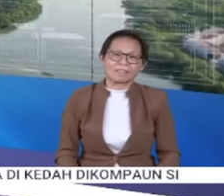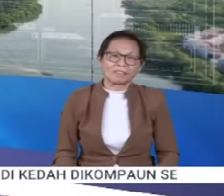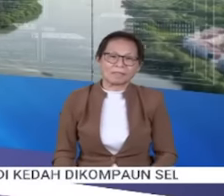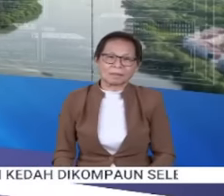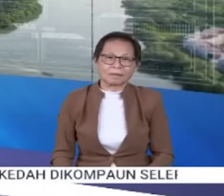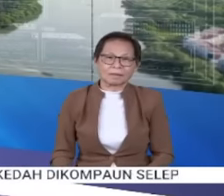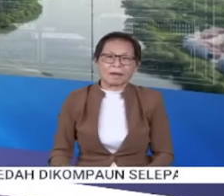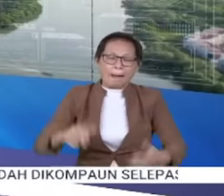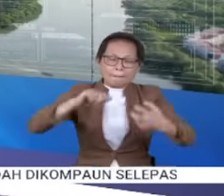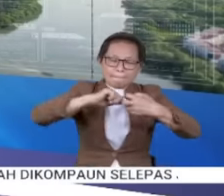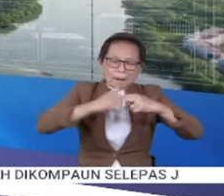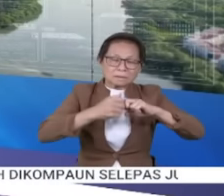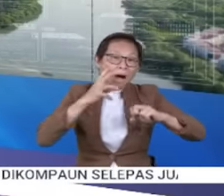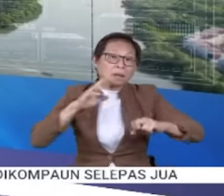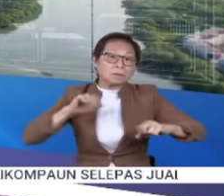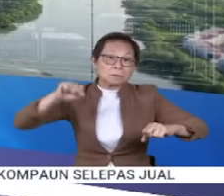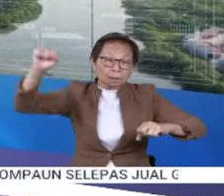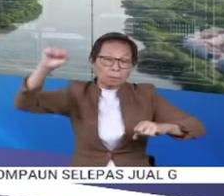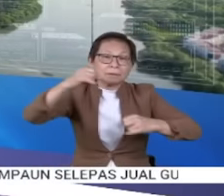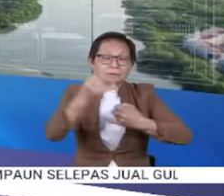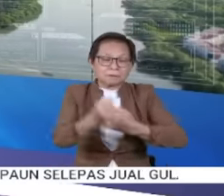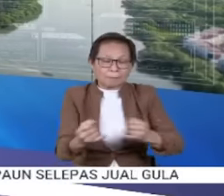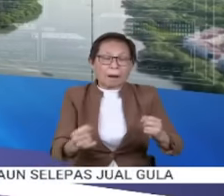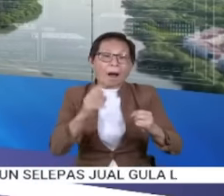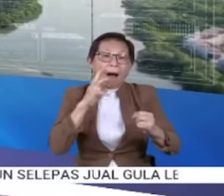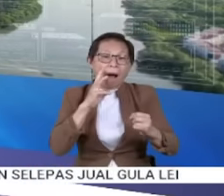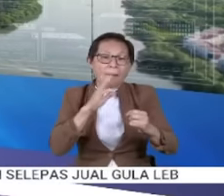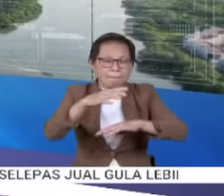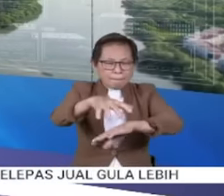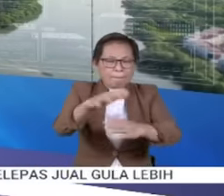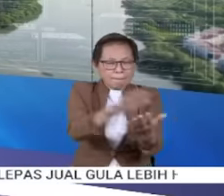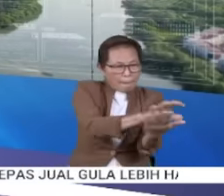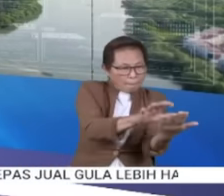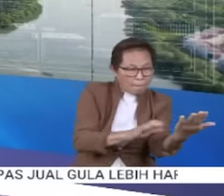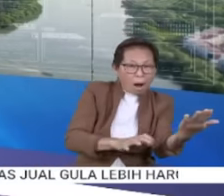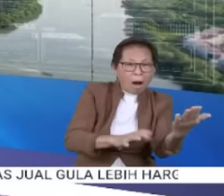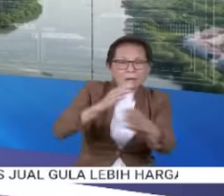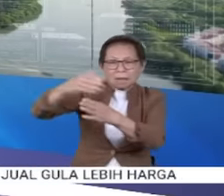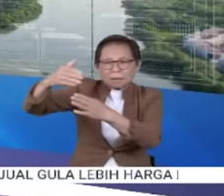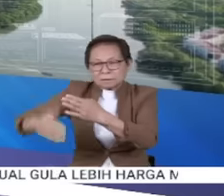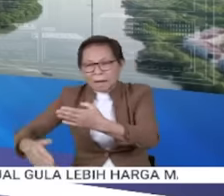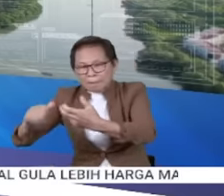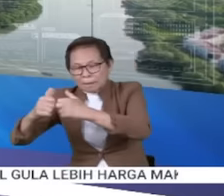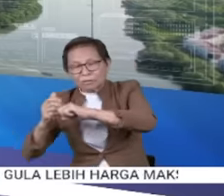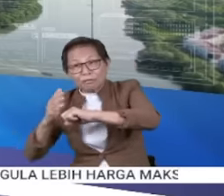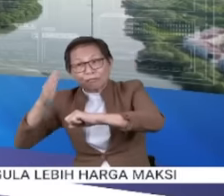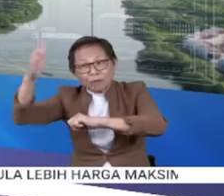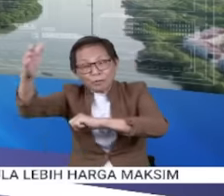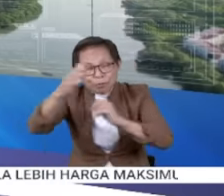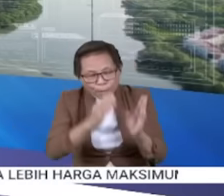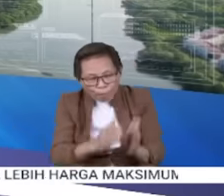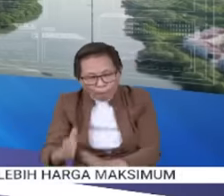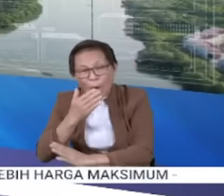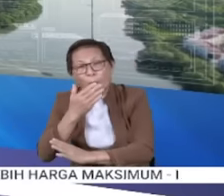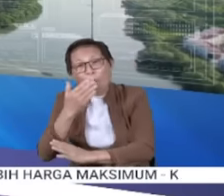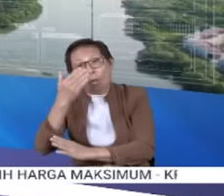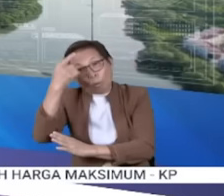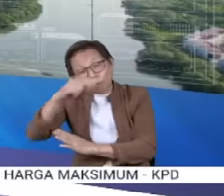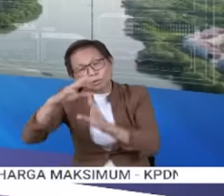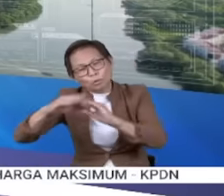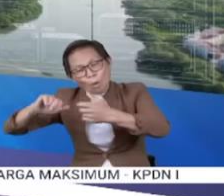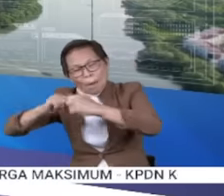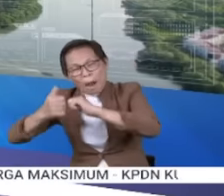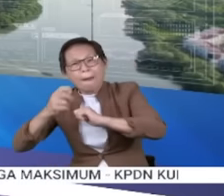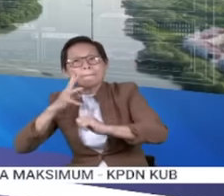susulan krisis air di sawah jabatan air menggariskan beberapa tindakan pilih Saya jaga panjang lebih teratur bagi mengatasi isu